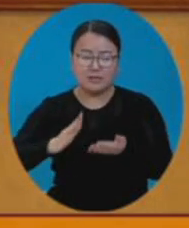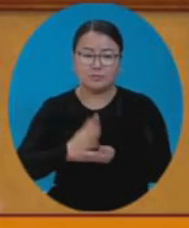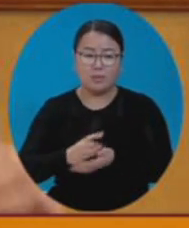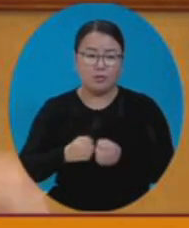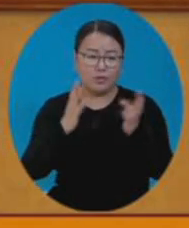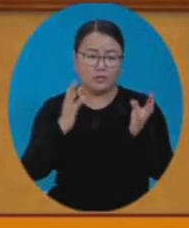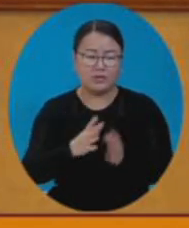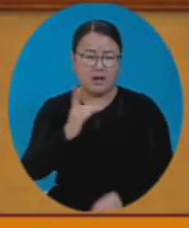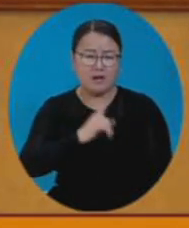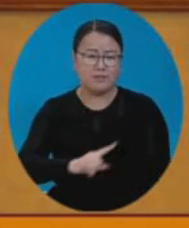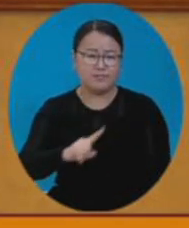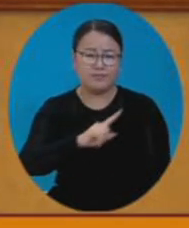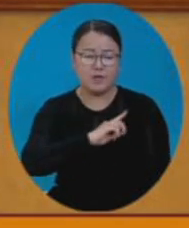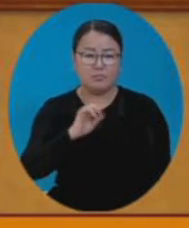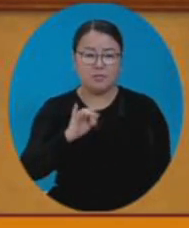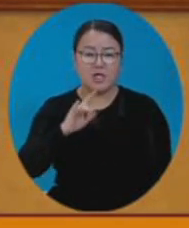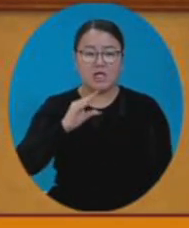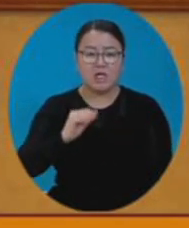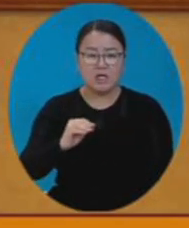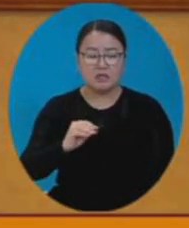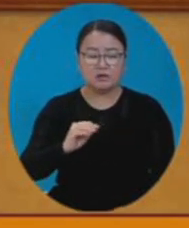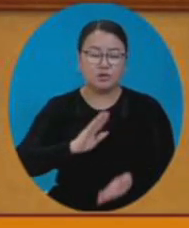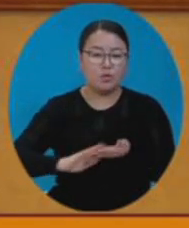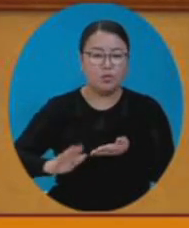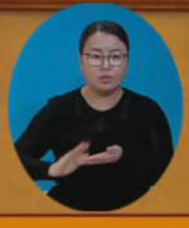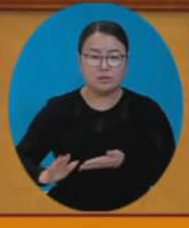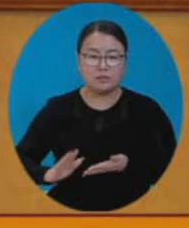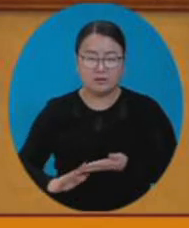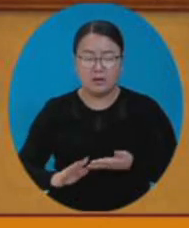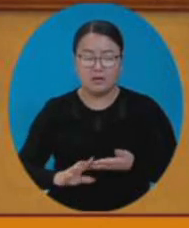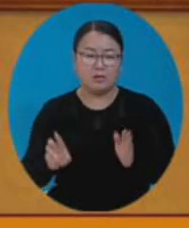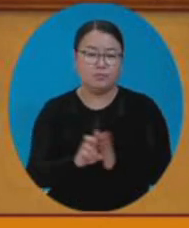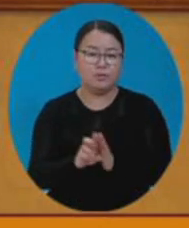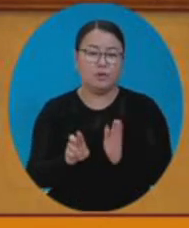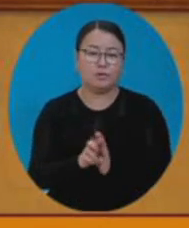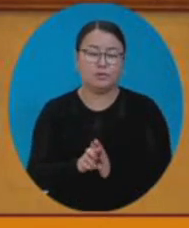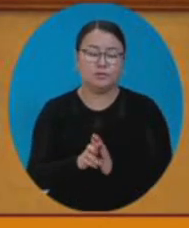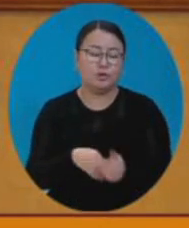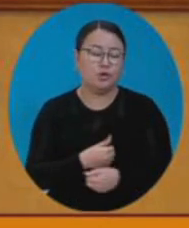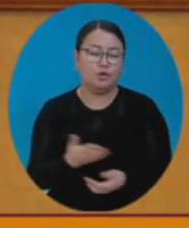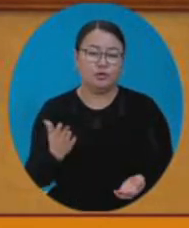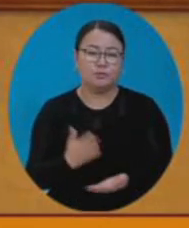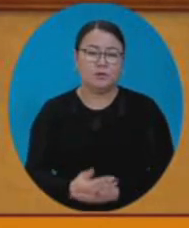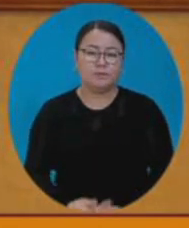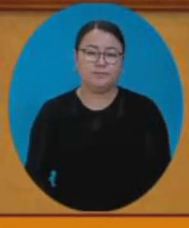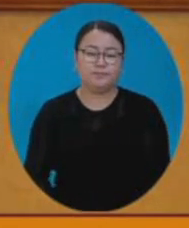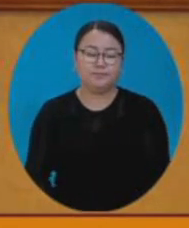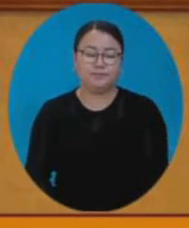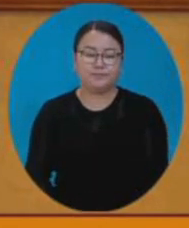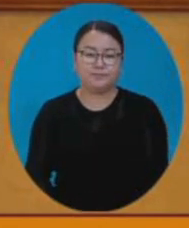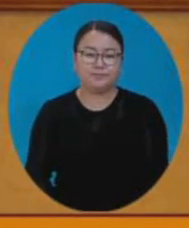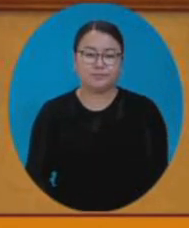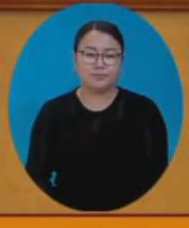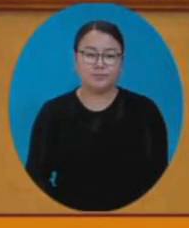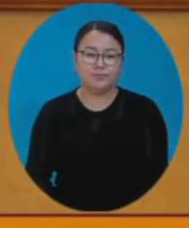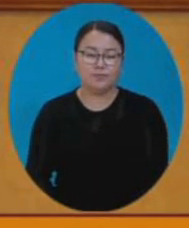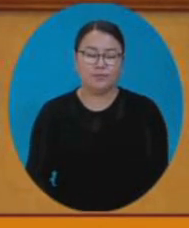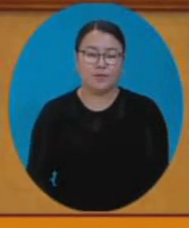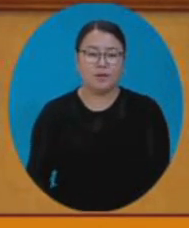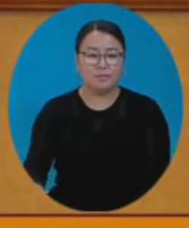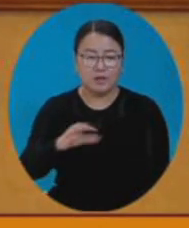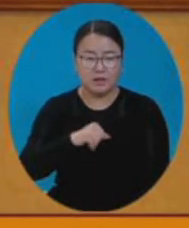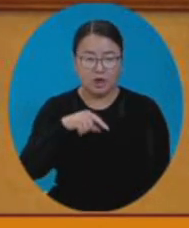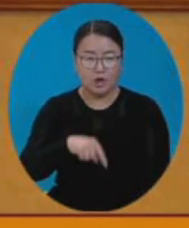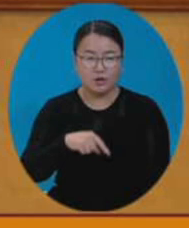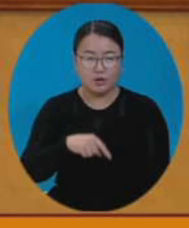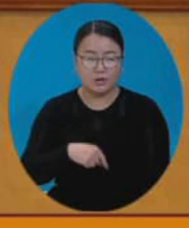нэг тэргуунд энэ биржээр бол худалдаалах ийм боломжийг бол бид нар олгож байгаа. За мэдээж одоо ингэснээр бол бидний одоо өнөөдөр ярьж